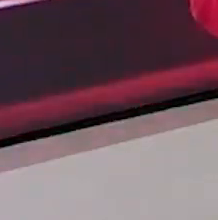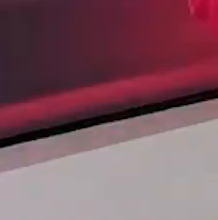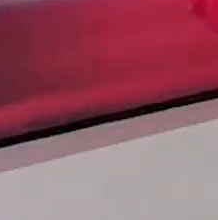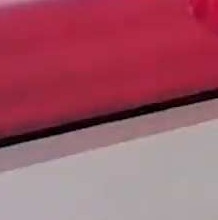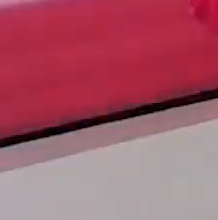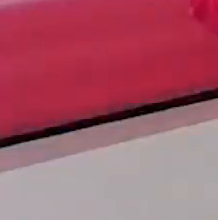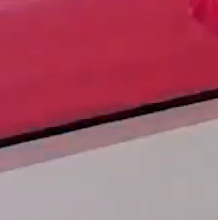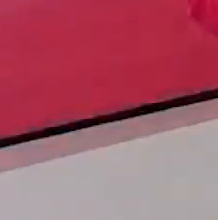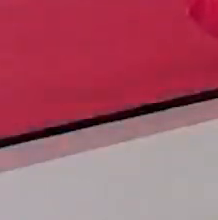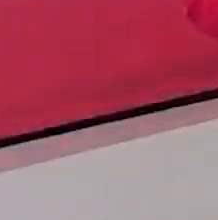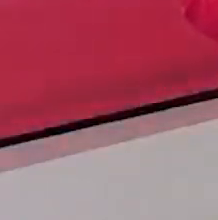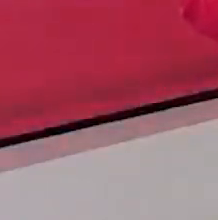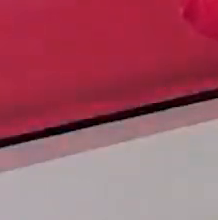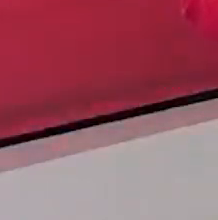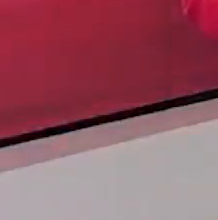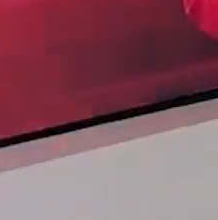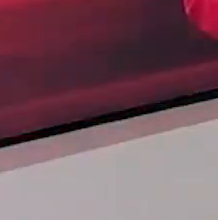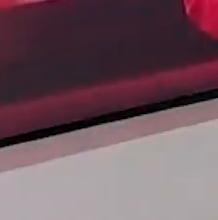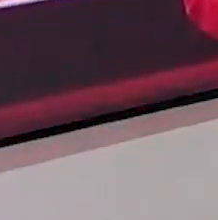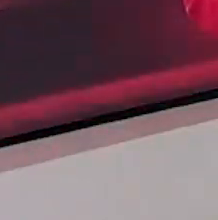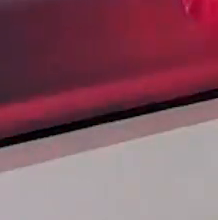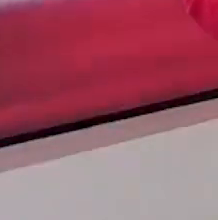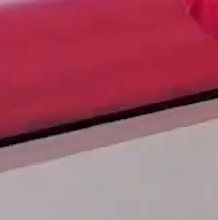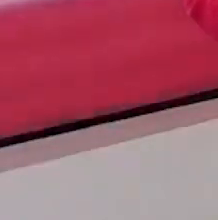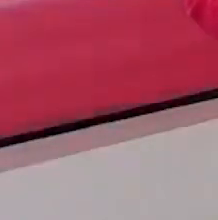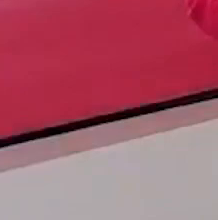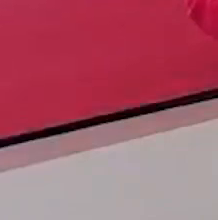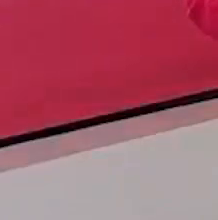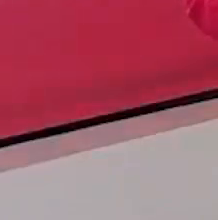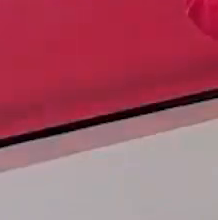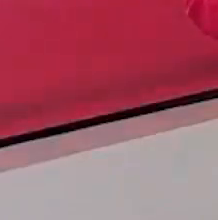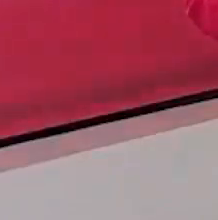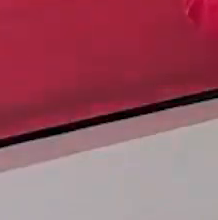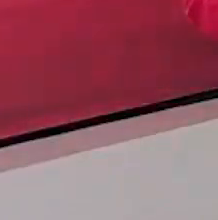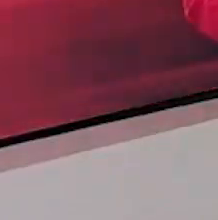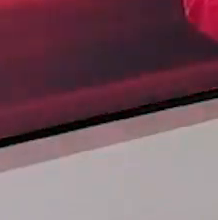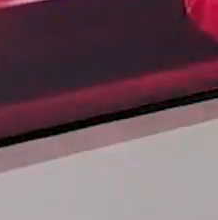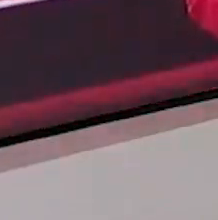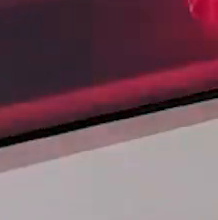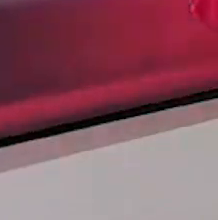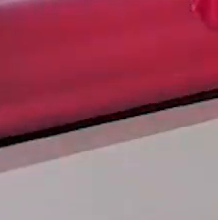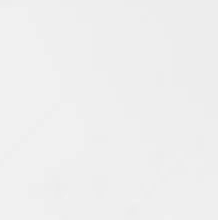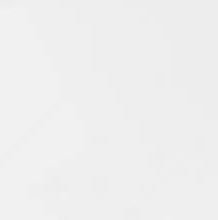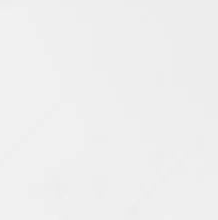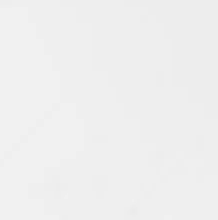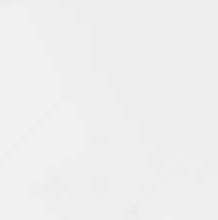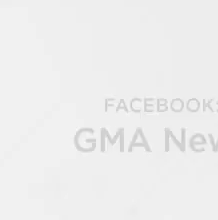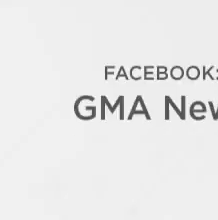subaybayan niyo po kami sa GMA Pinoy TV at sa www.gmanews.tv.